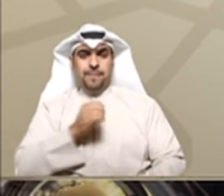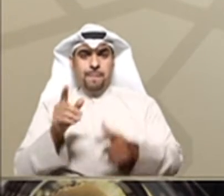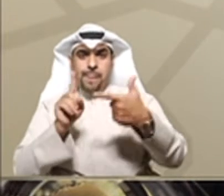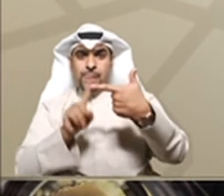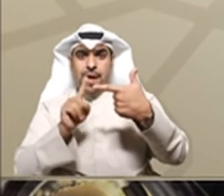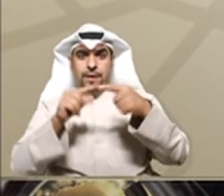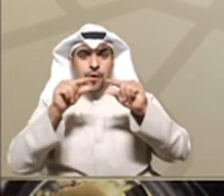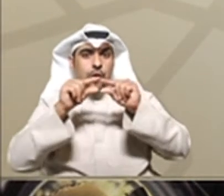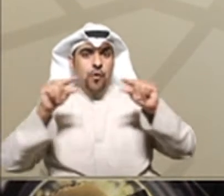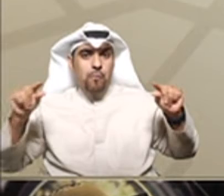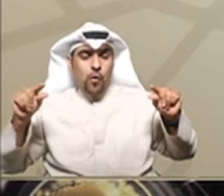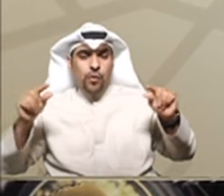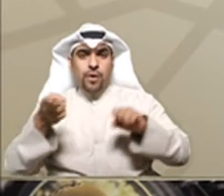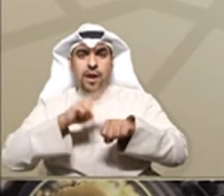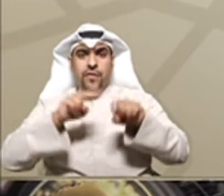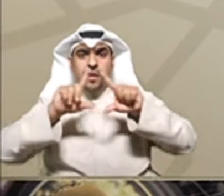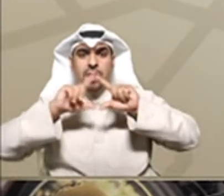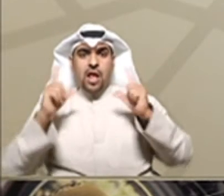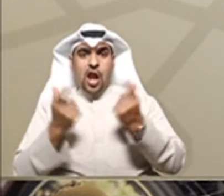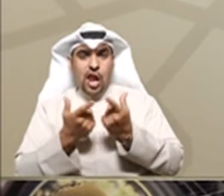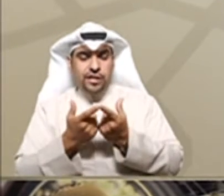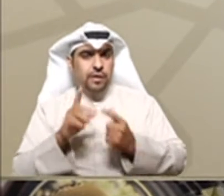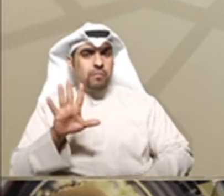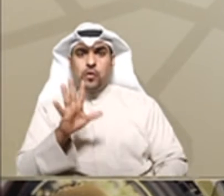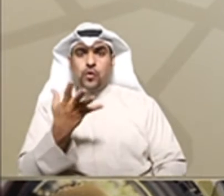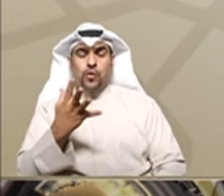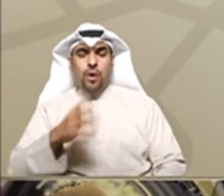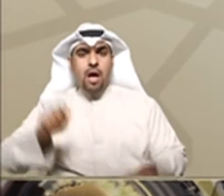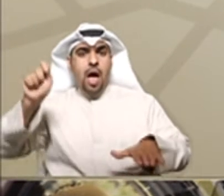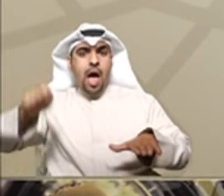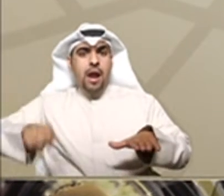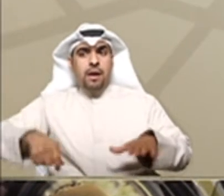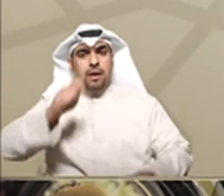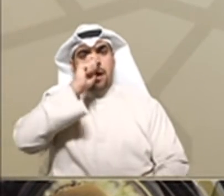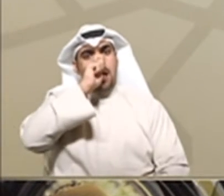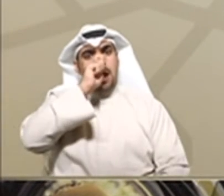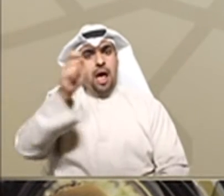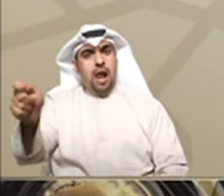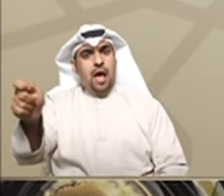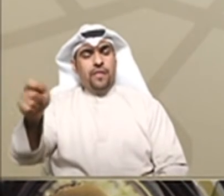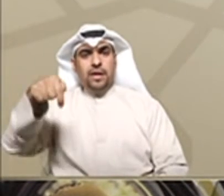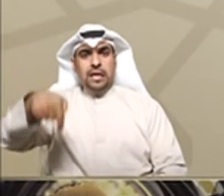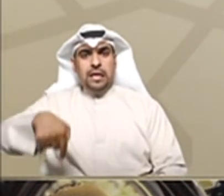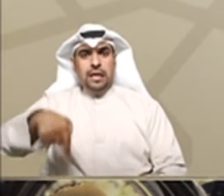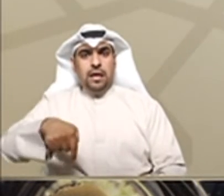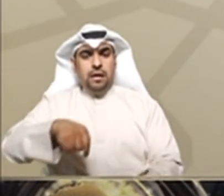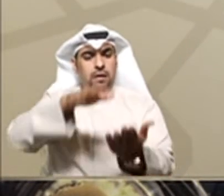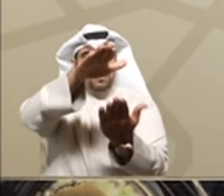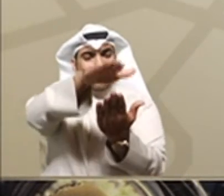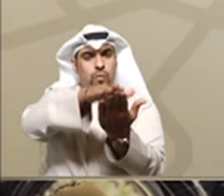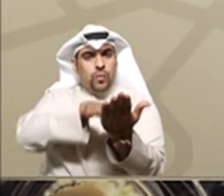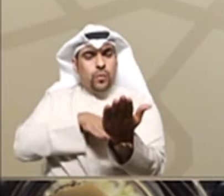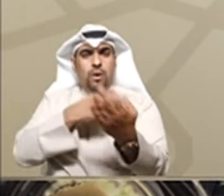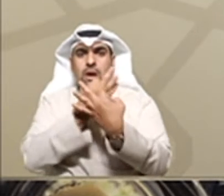الأمر الآخر فهو نظرت أيضا اللجنة في القضية المرفوعة مذكرة بالرأي